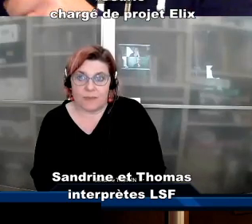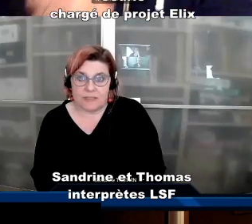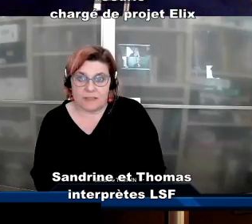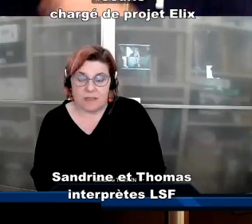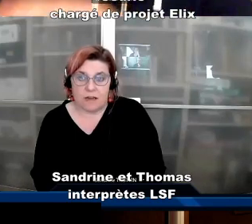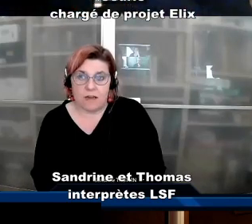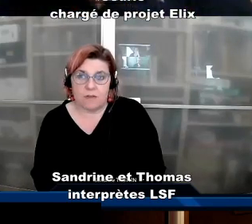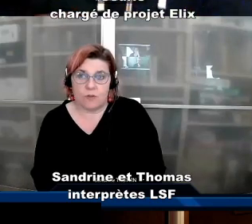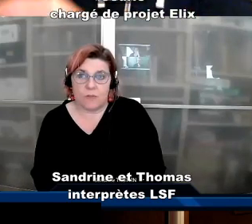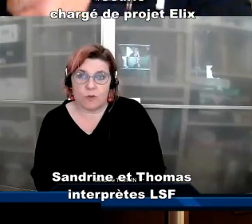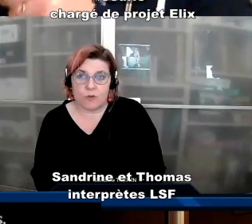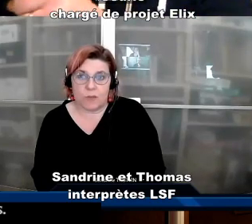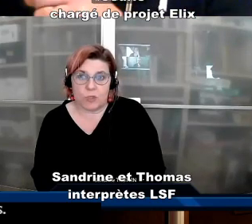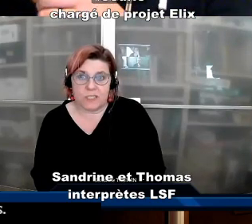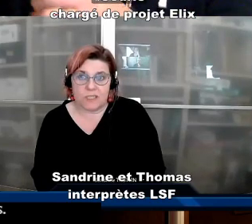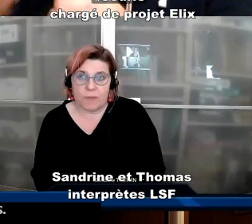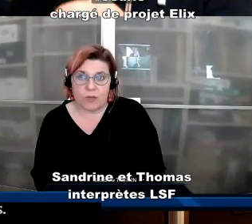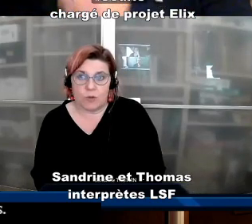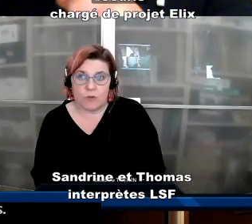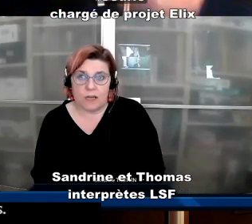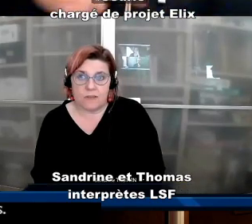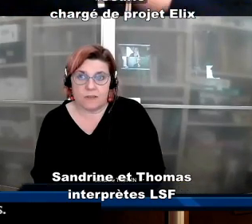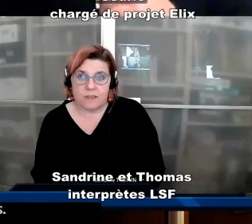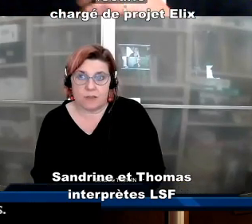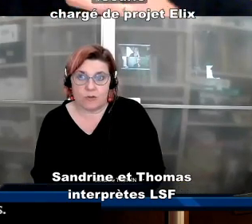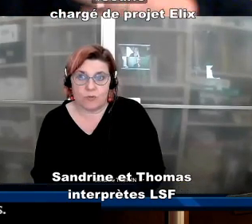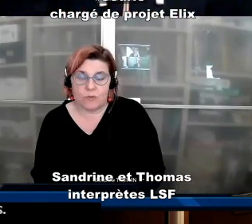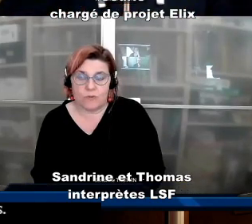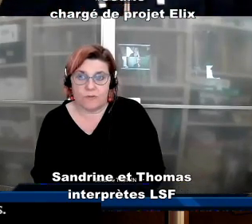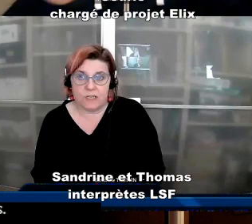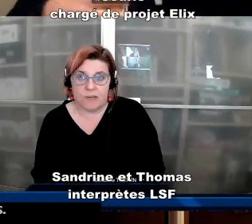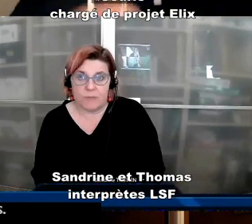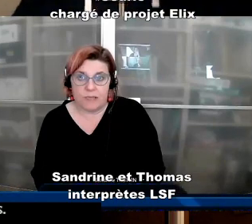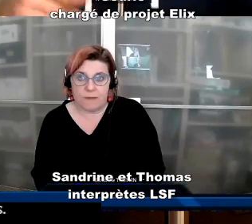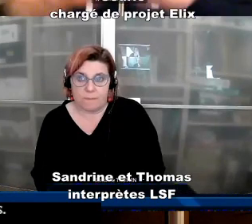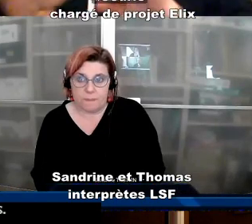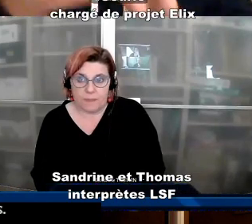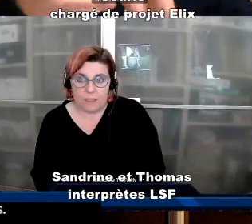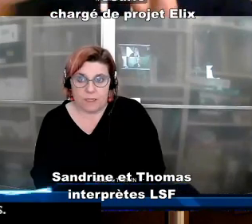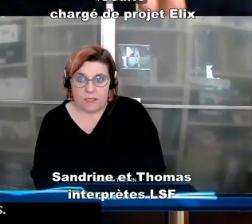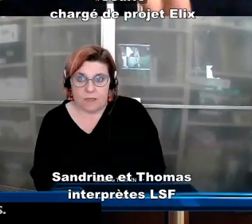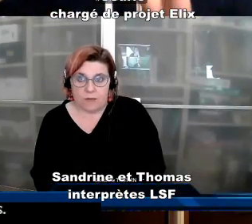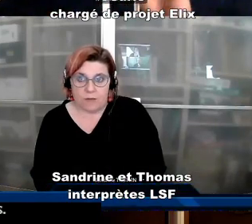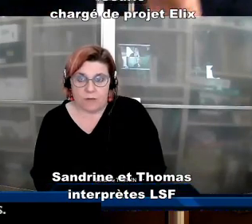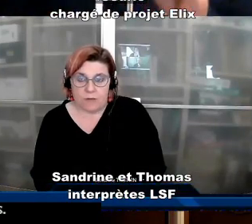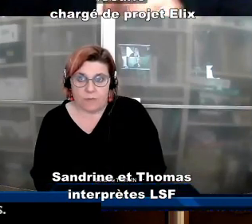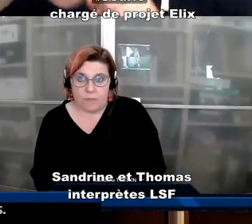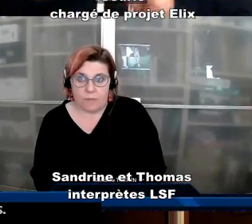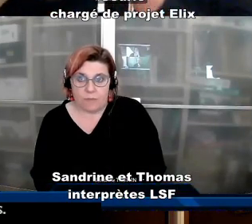avec Sébastien, notamment sur un projet qui s'appelle Coda, c'est-à-dire que je suis filmée.